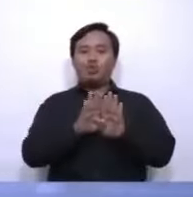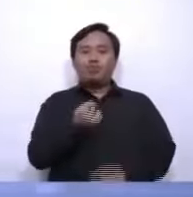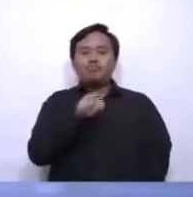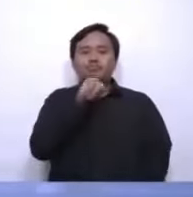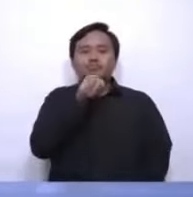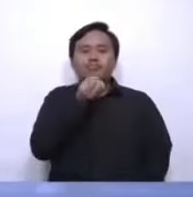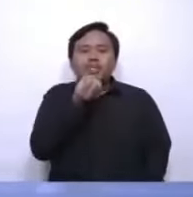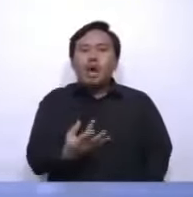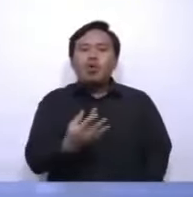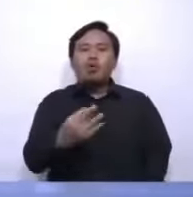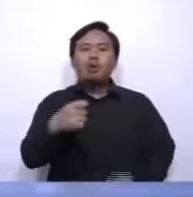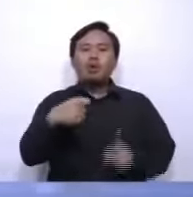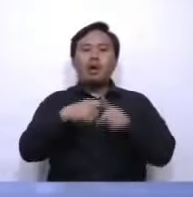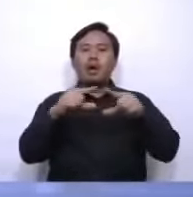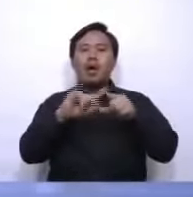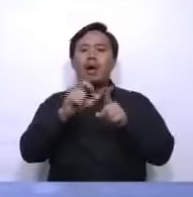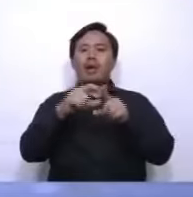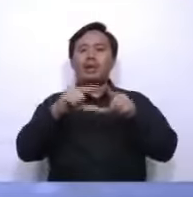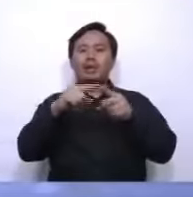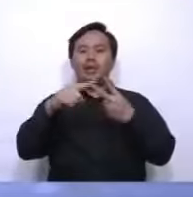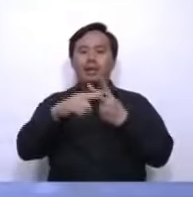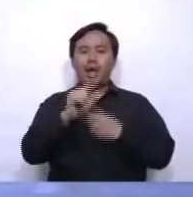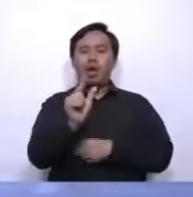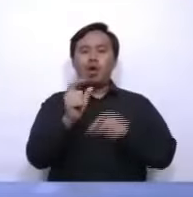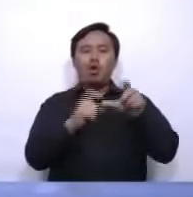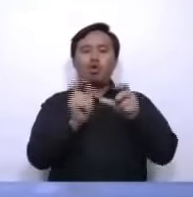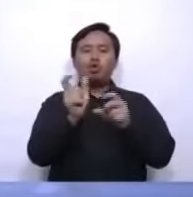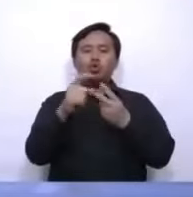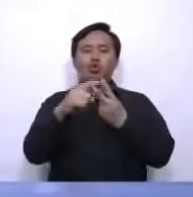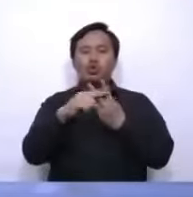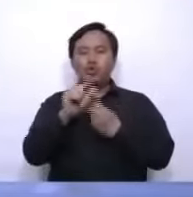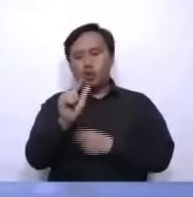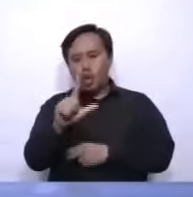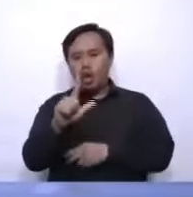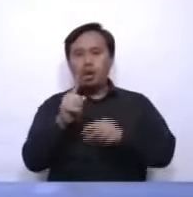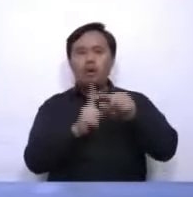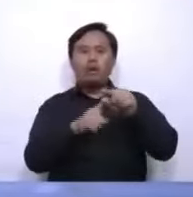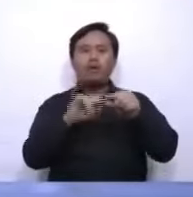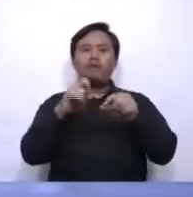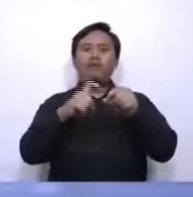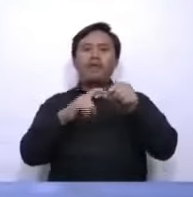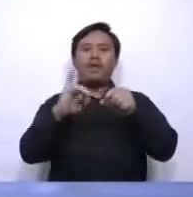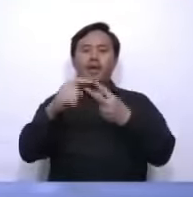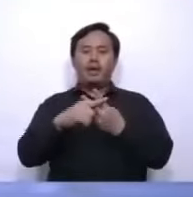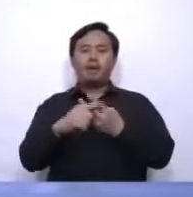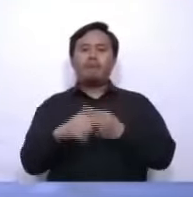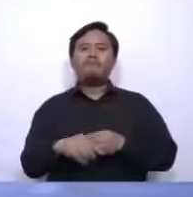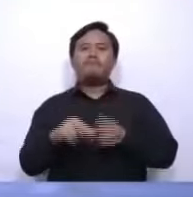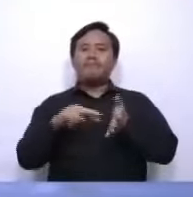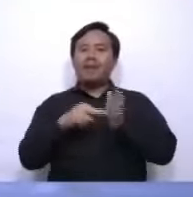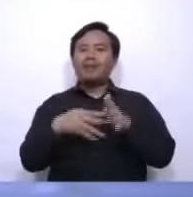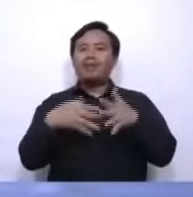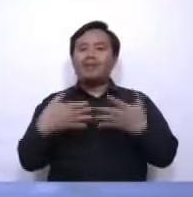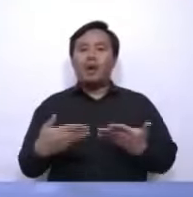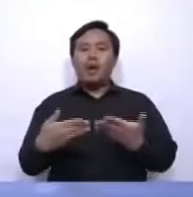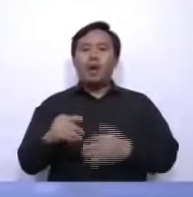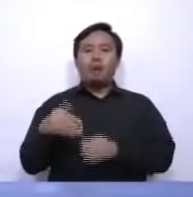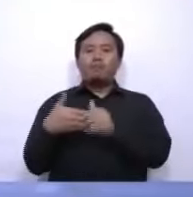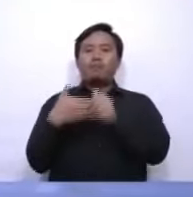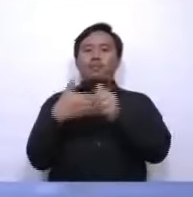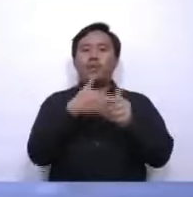usul fikih. Tasarruful imam ala ra'iyah manutun bil maslahah. Kebijakan seorang pemimpin harus